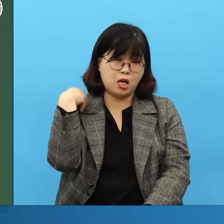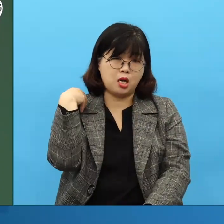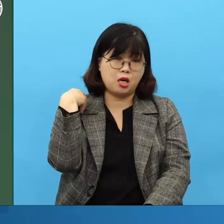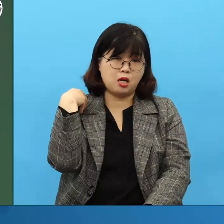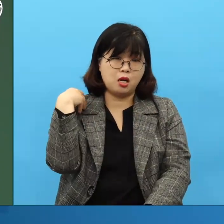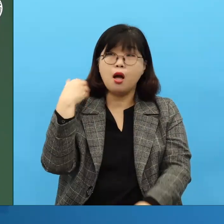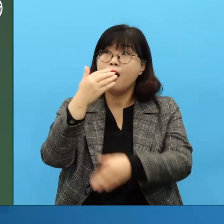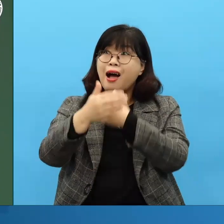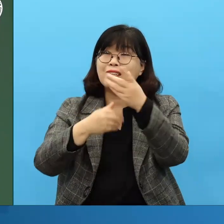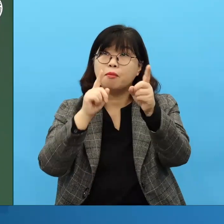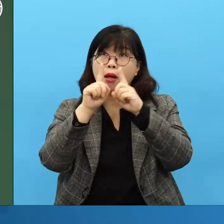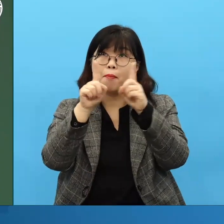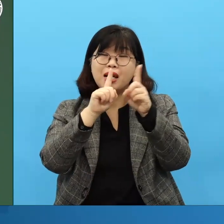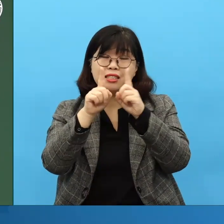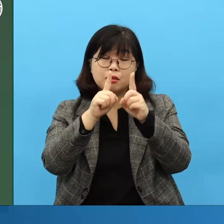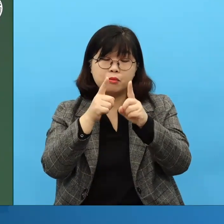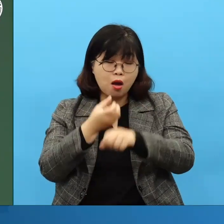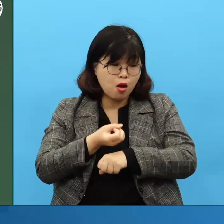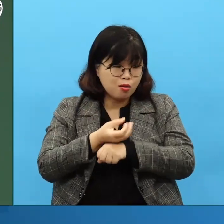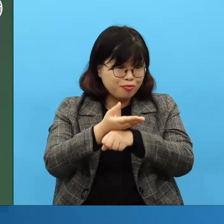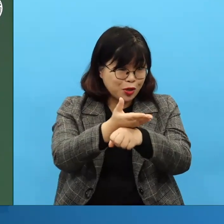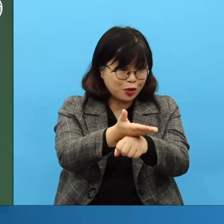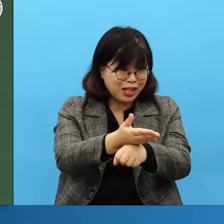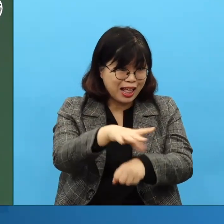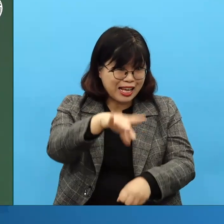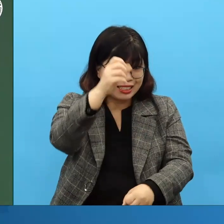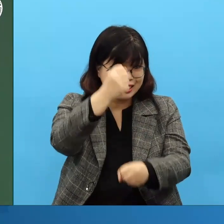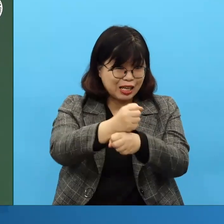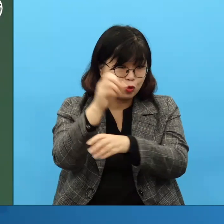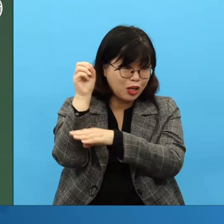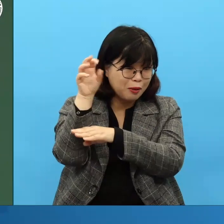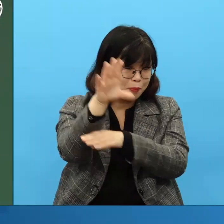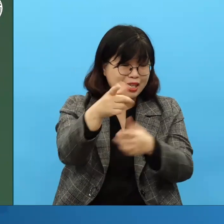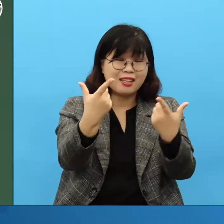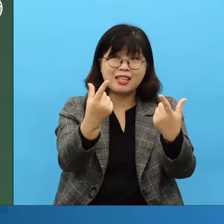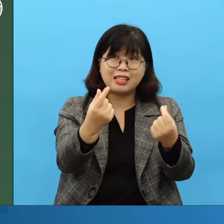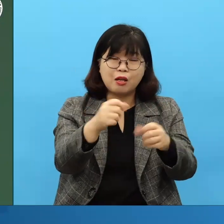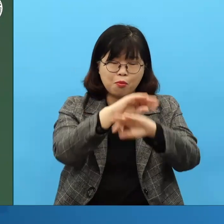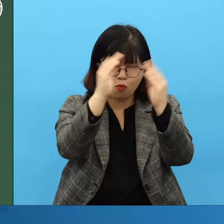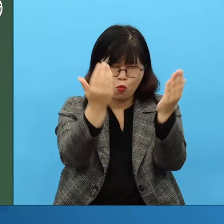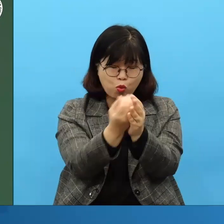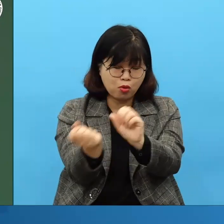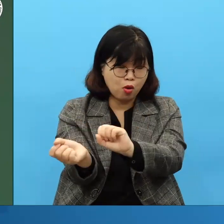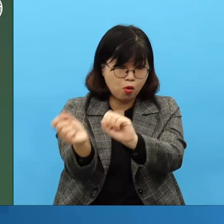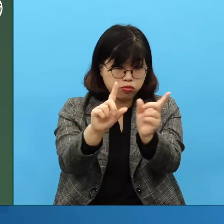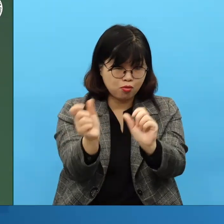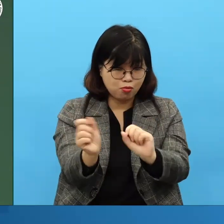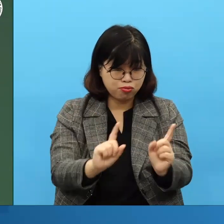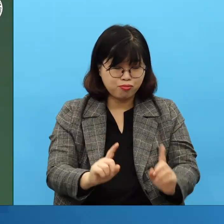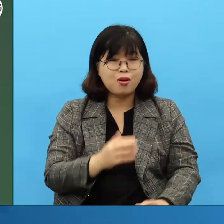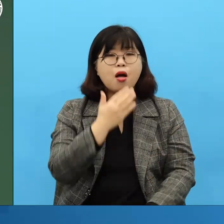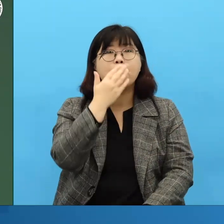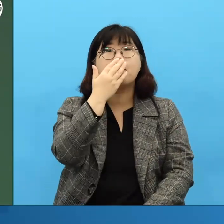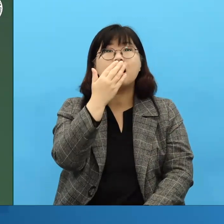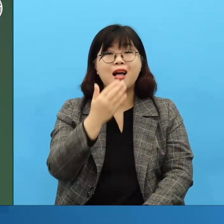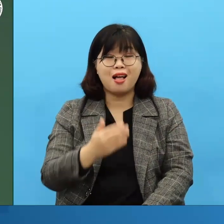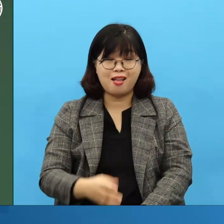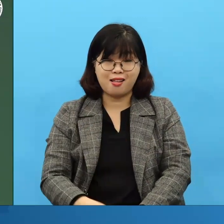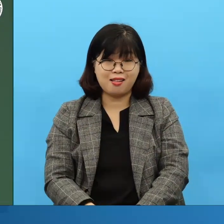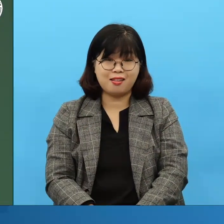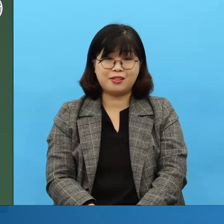능력이에요. In Genesis 1, this word is God, and this word shines forth the light of creation. 이만하면 됐죠. And with that, it's more than